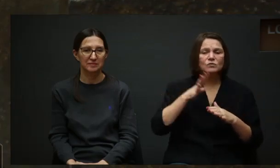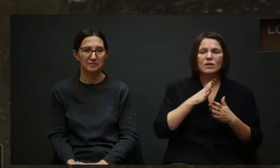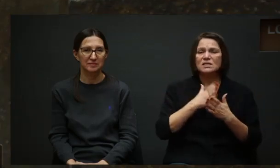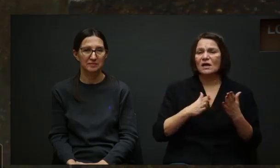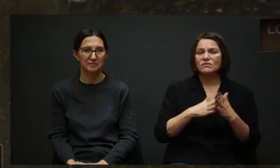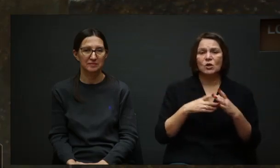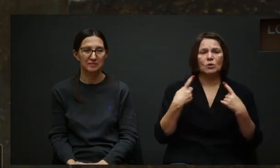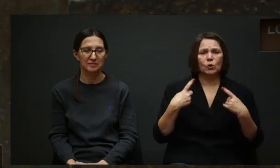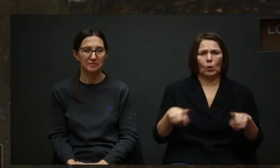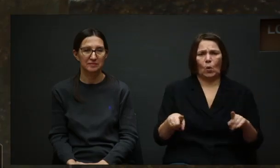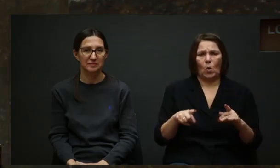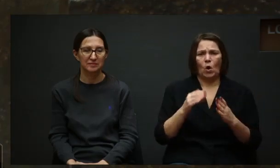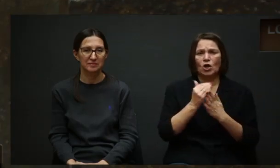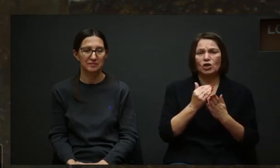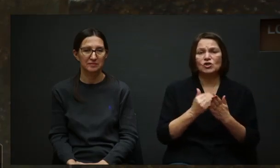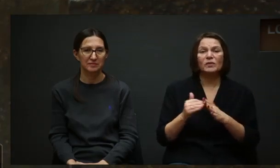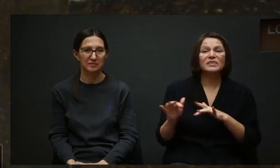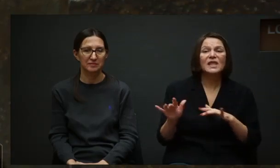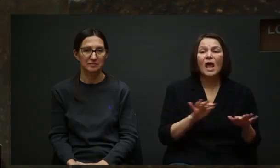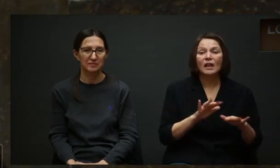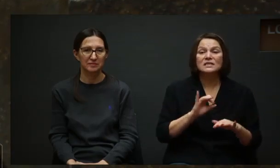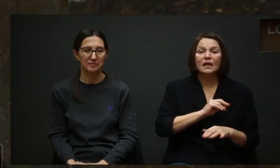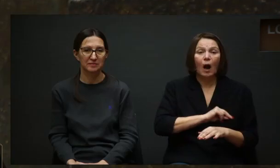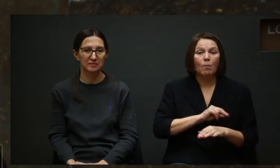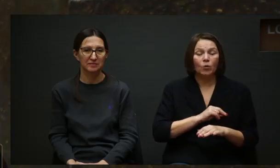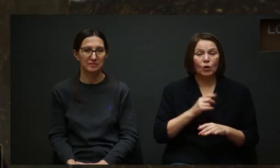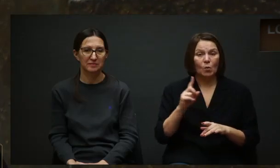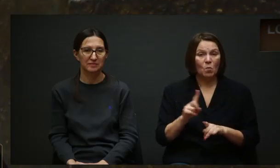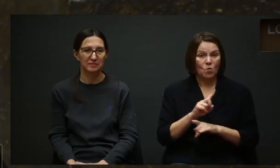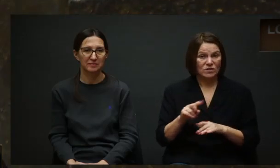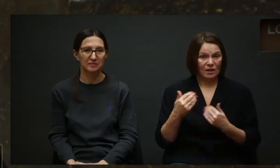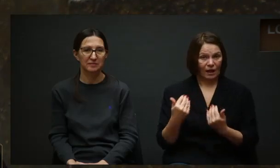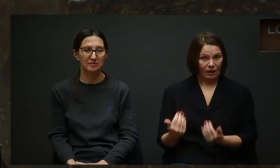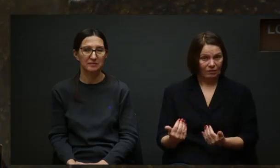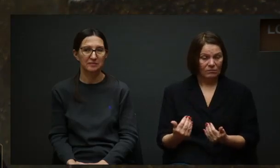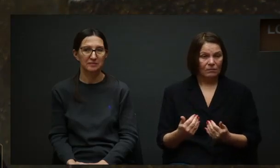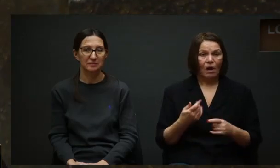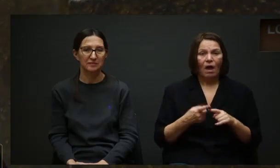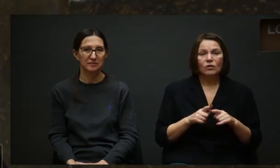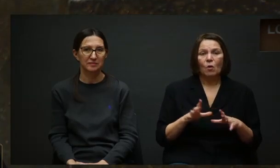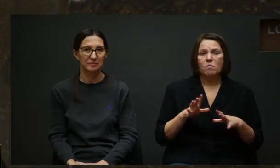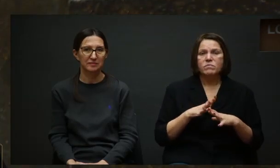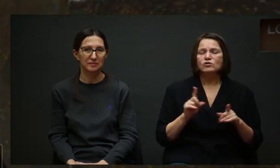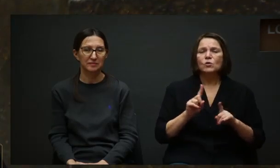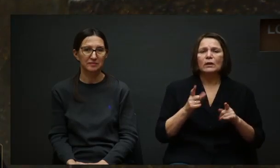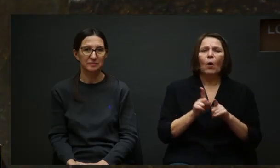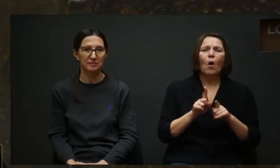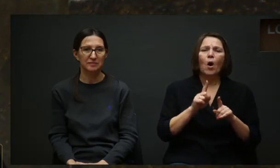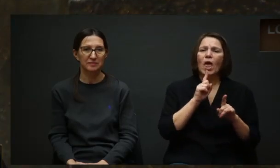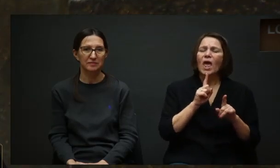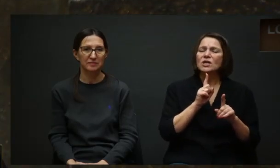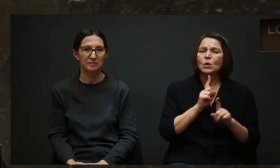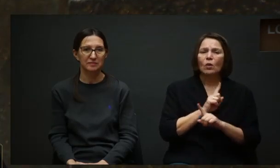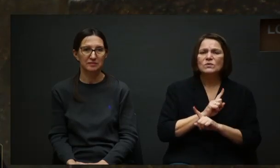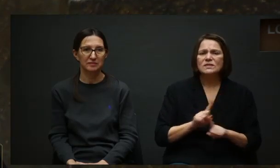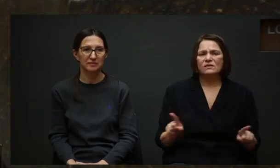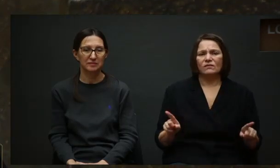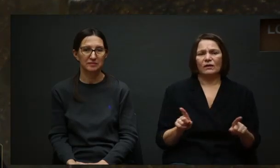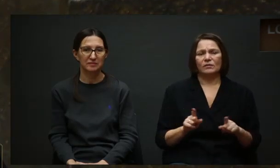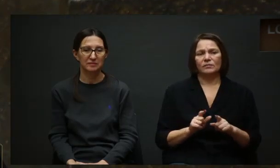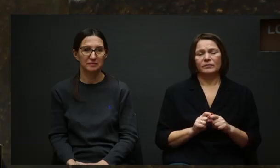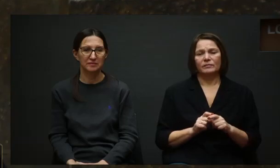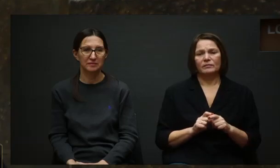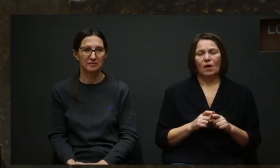другой режим деятельности музея. Это было что-то такое очень эксклюзивное,